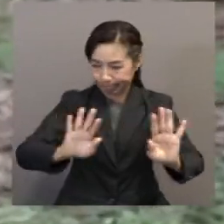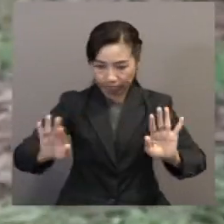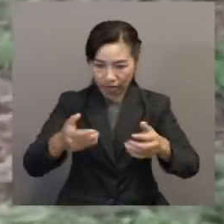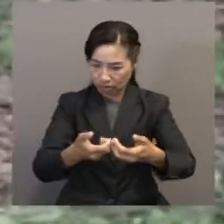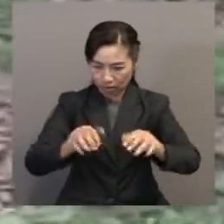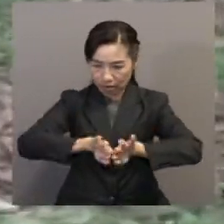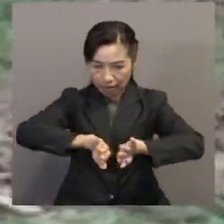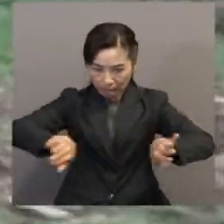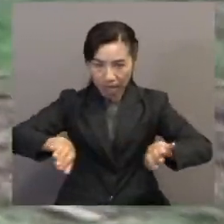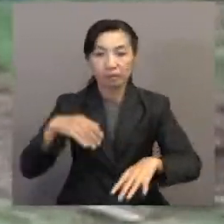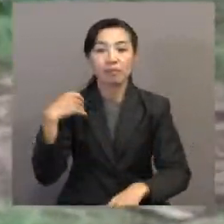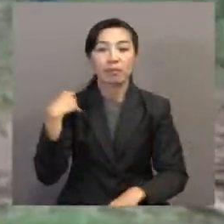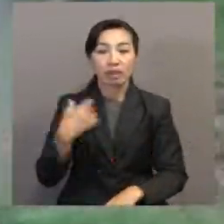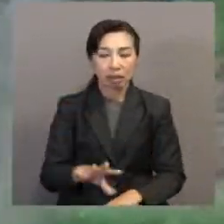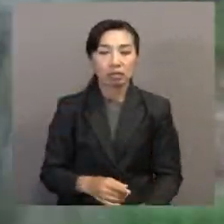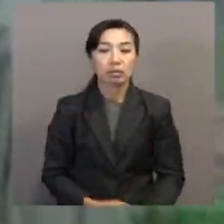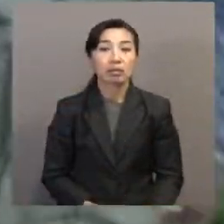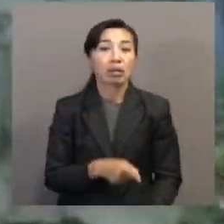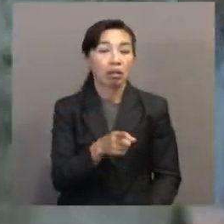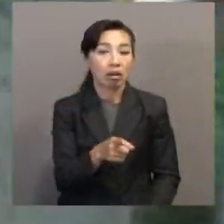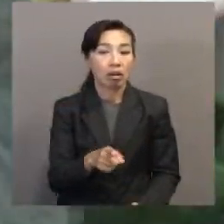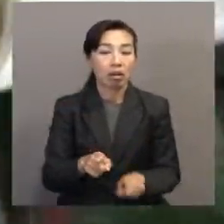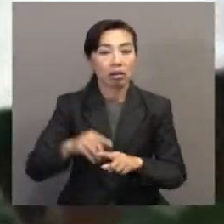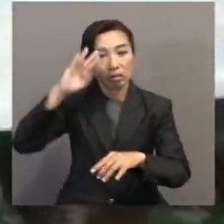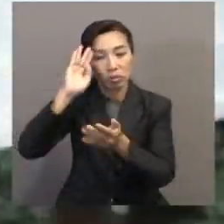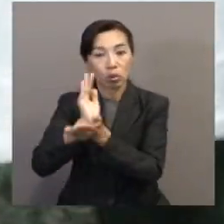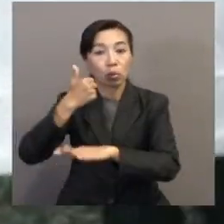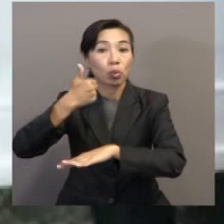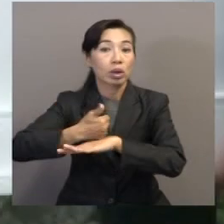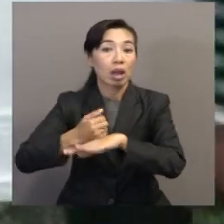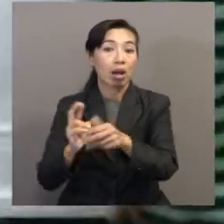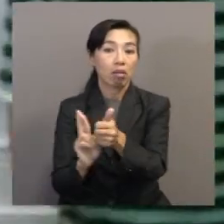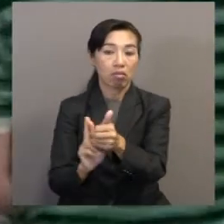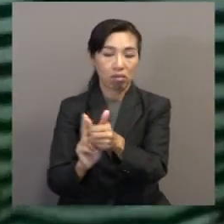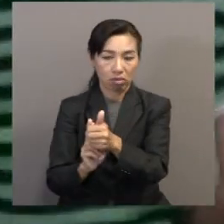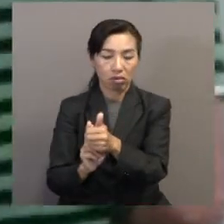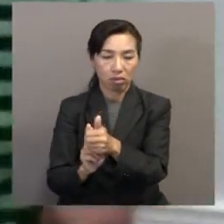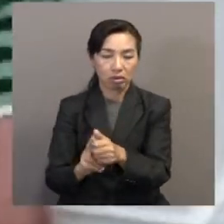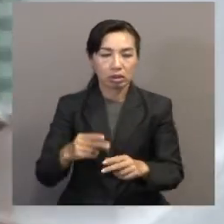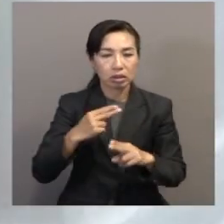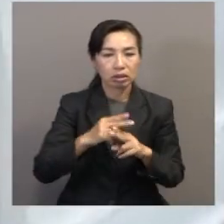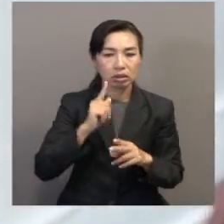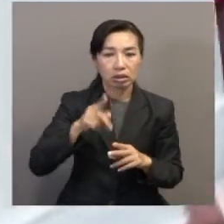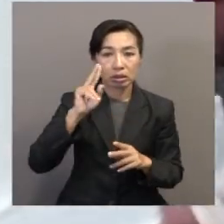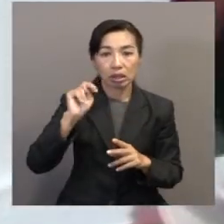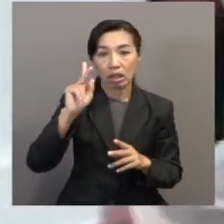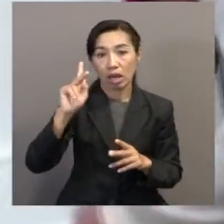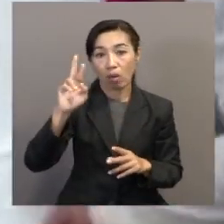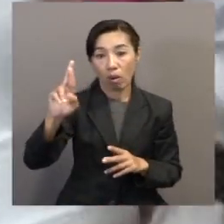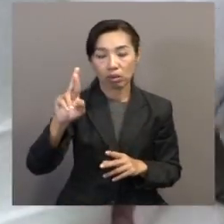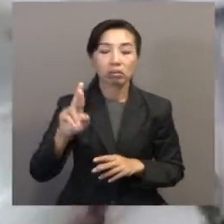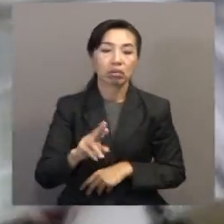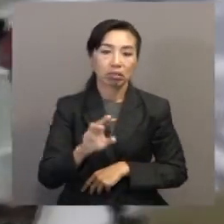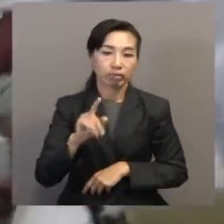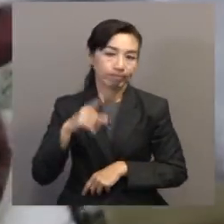ณีทั้ง2ฝ่ายออกจากกันต่อมาฝั่งของรองสารวัตรสอบสวนสน.ธรรมศาลาร้อยตำรวจโทธนกรคารวะพงศ์นะคะ